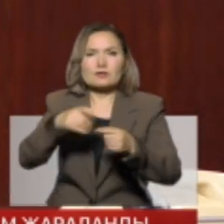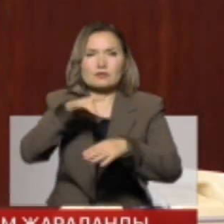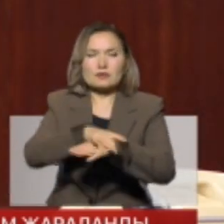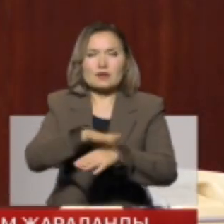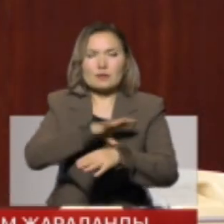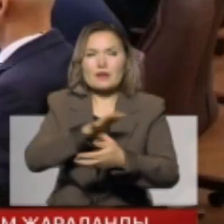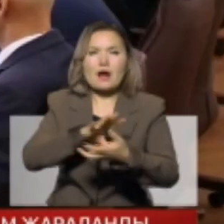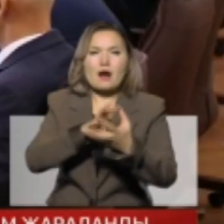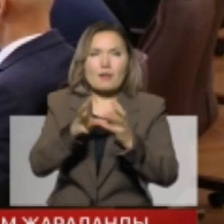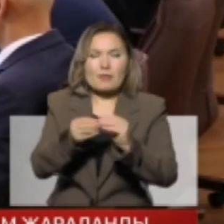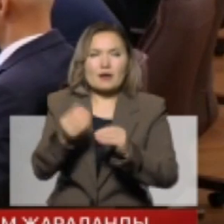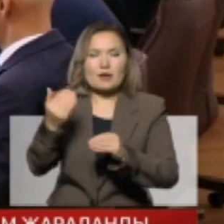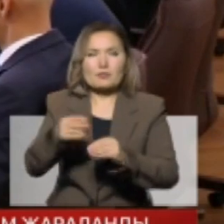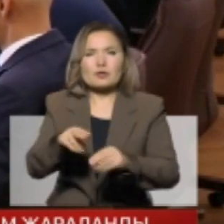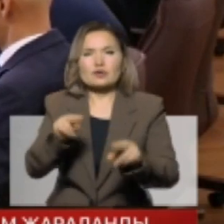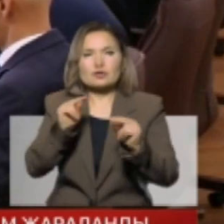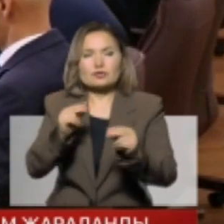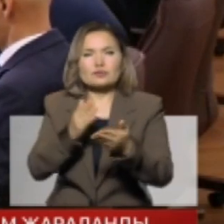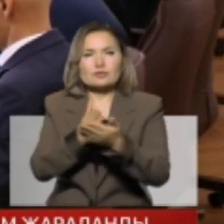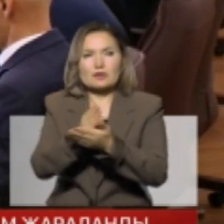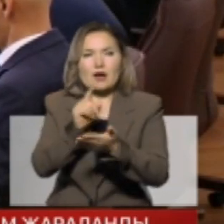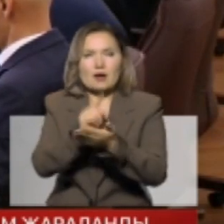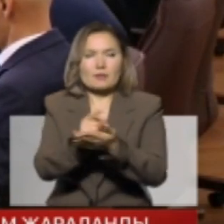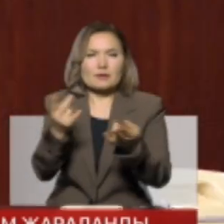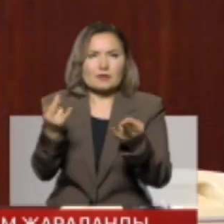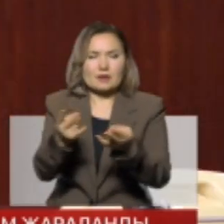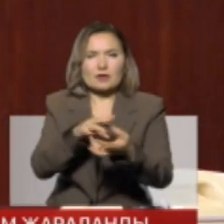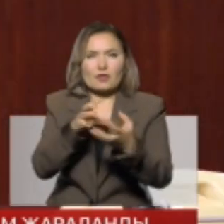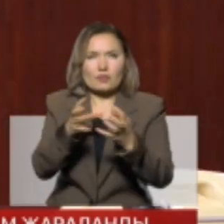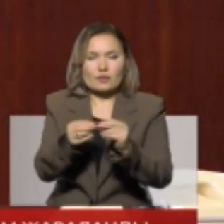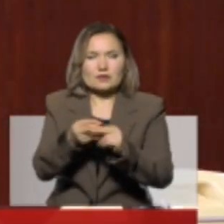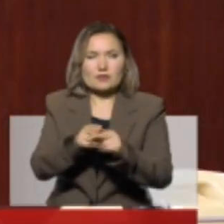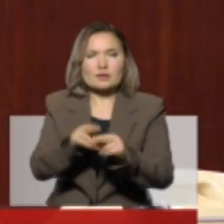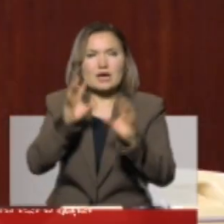Мұның барлығы жеңіл пайдаға құнығып жасалынатын заңсыз әрекеттер.